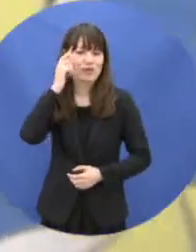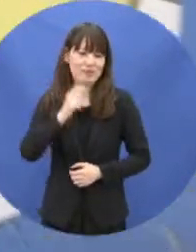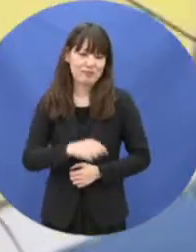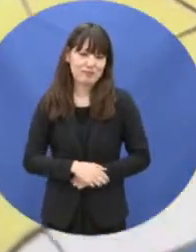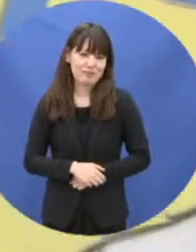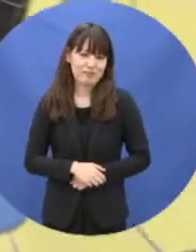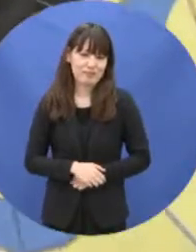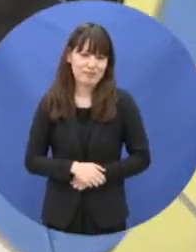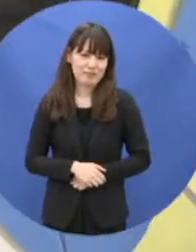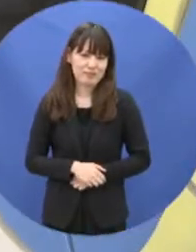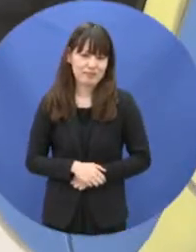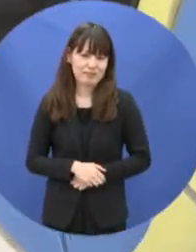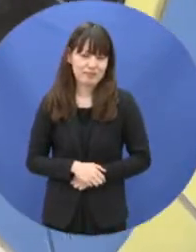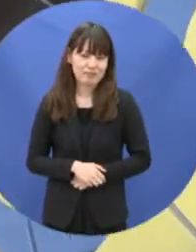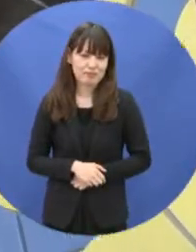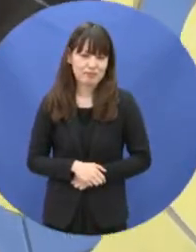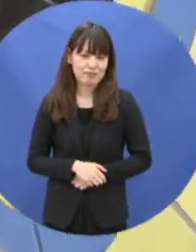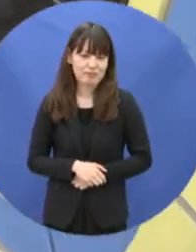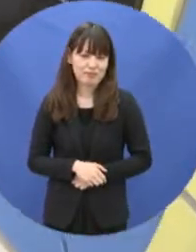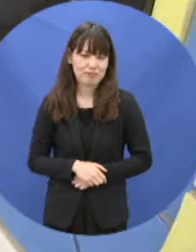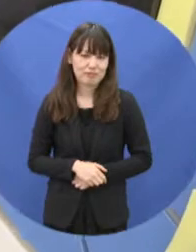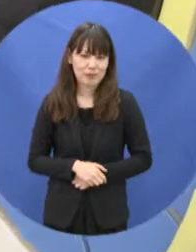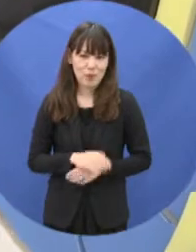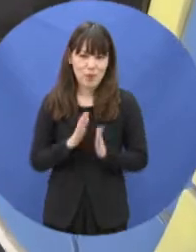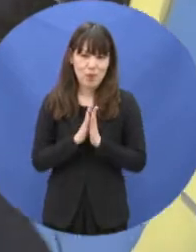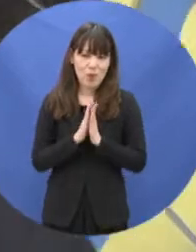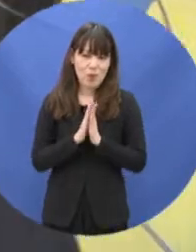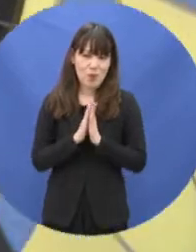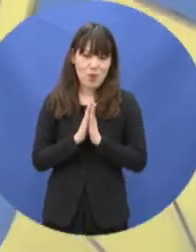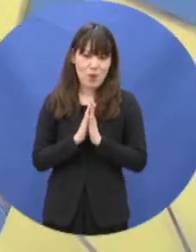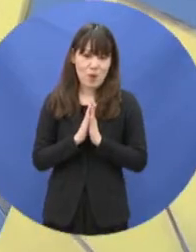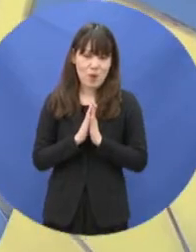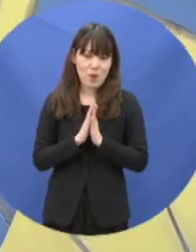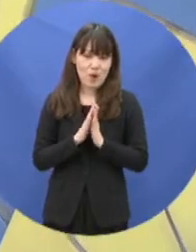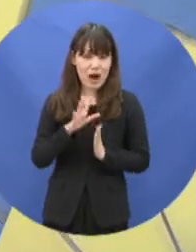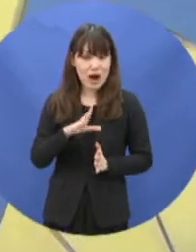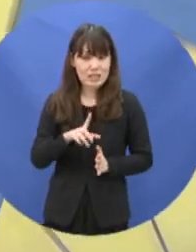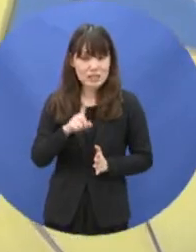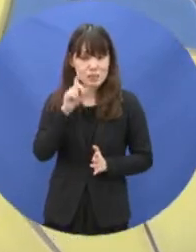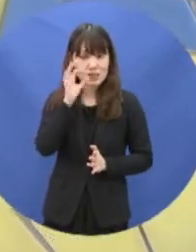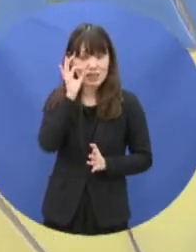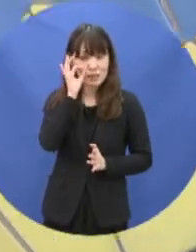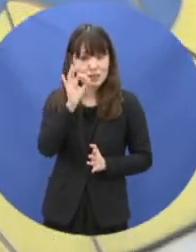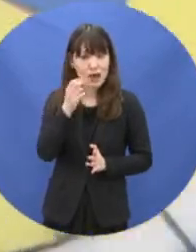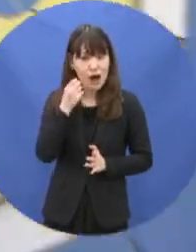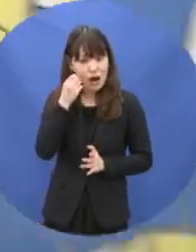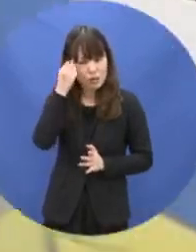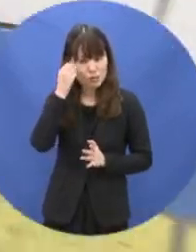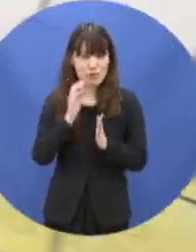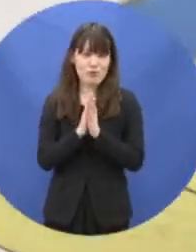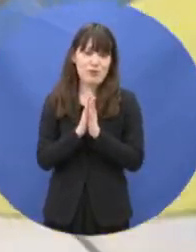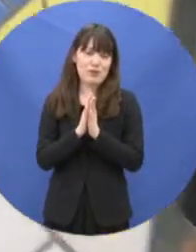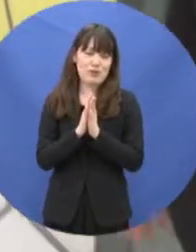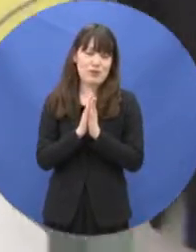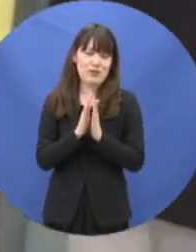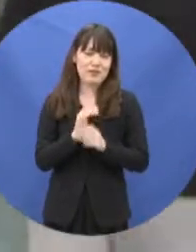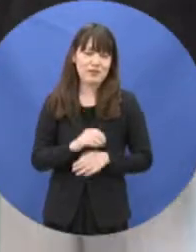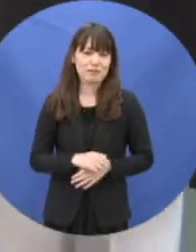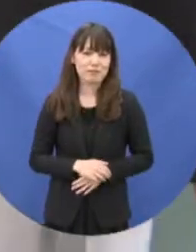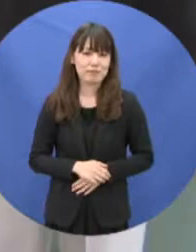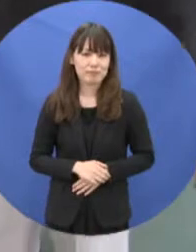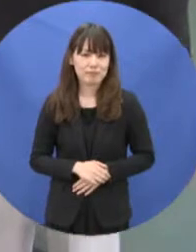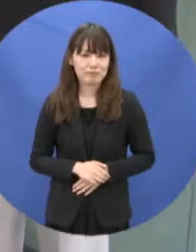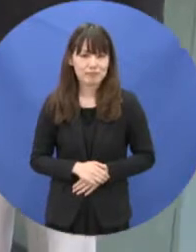ど すごいですね。 インスピレーション湧いてるよ すごいな、初めて見てそんな感想ってすごいですね。 なんかそんな風に思いました。 そうです